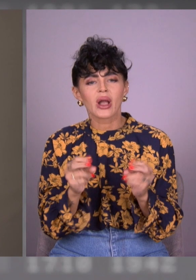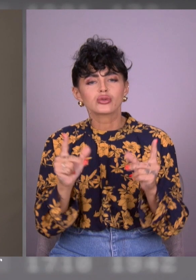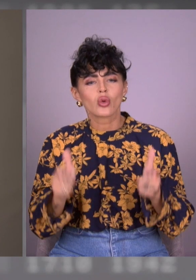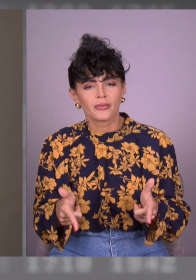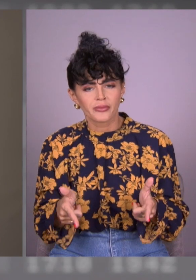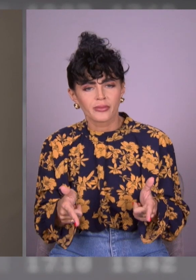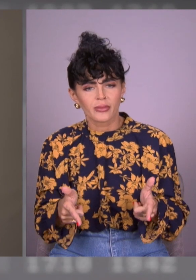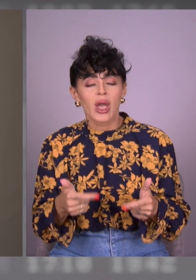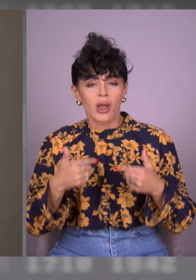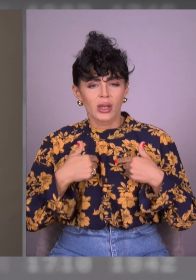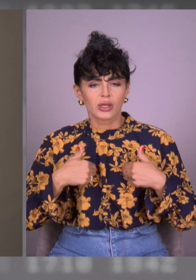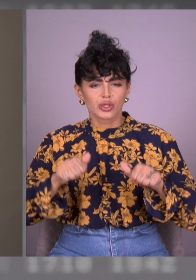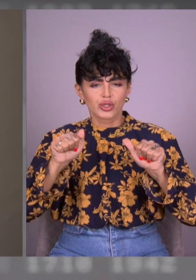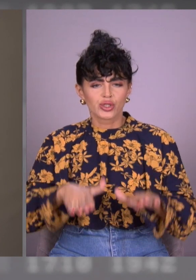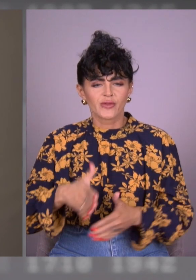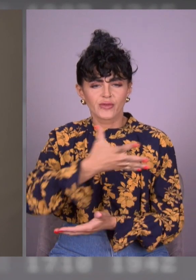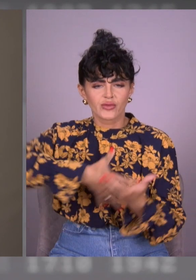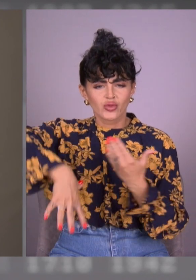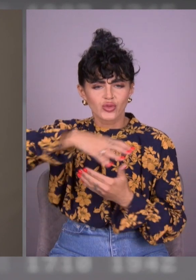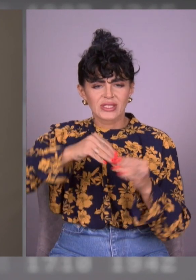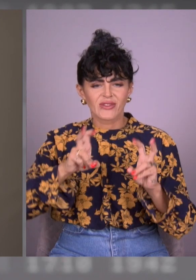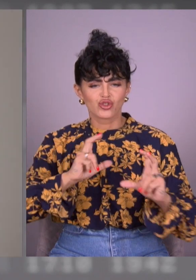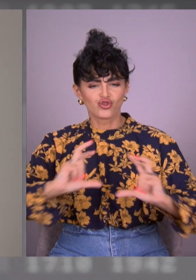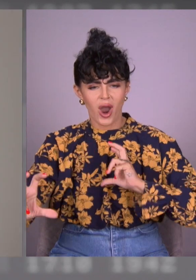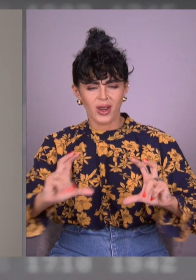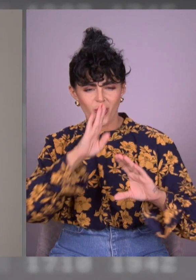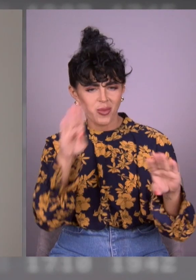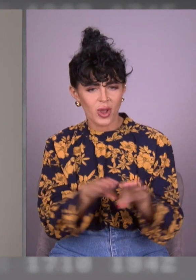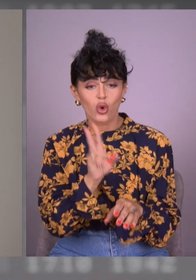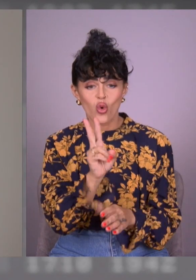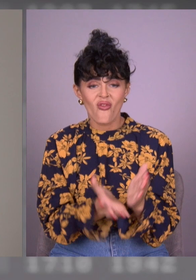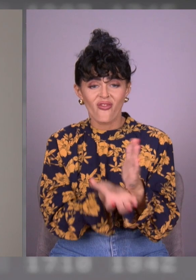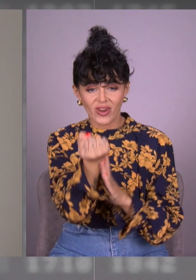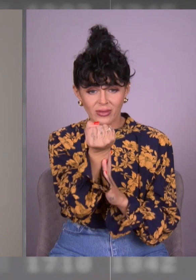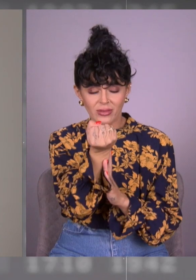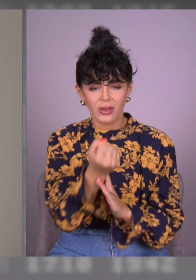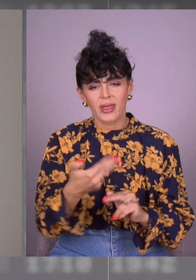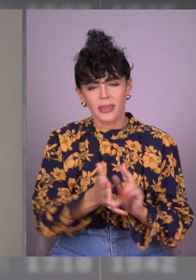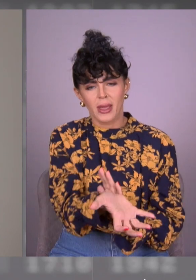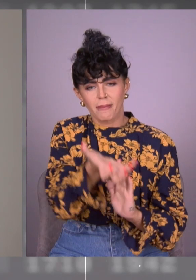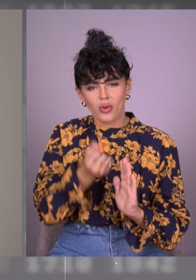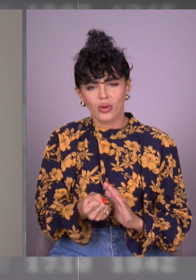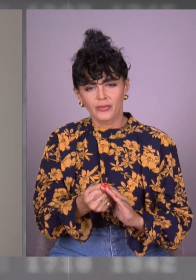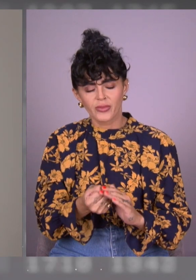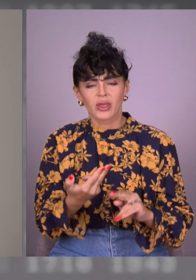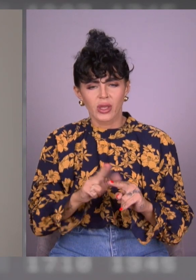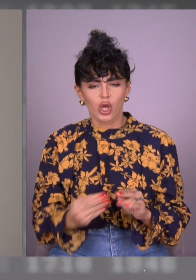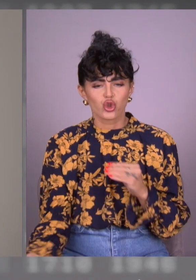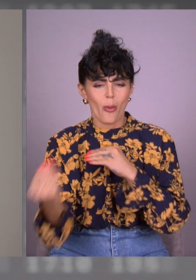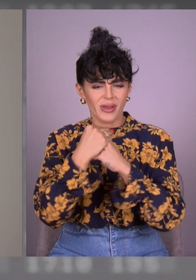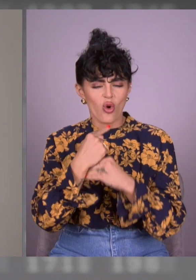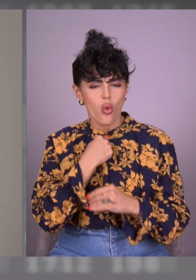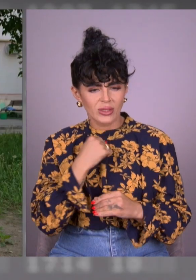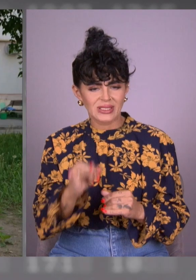нас вирішувала все ж шахова партія. Хто виграє, той отримує, звичайно, додатковий голос і